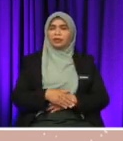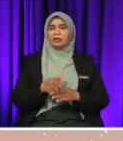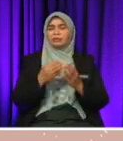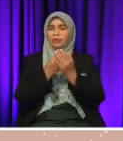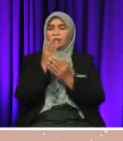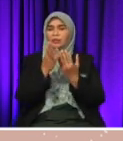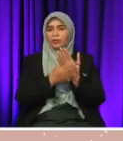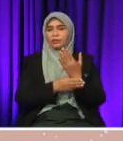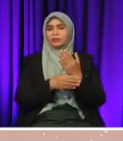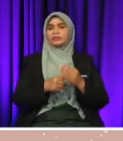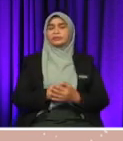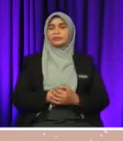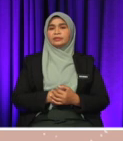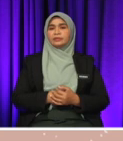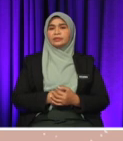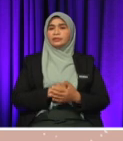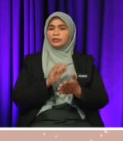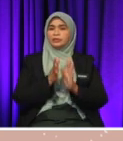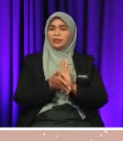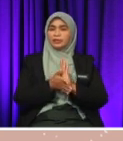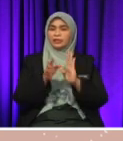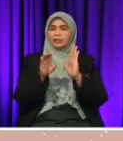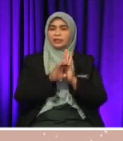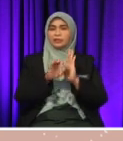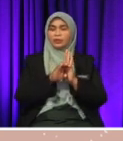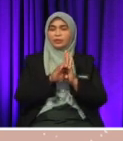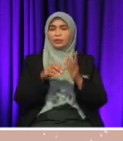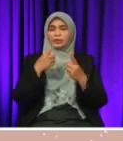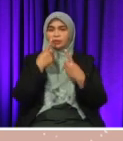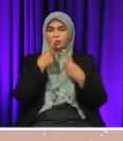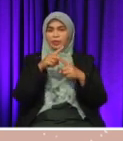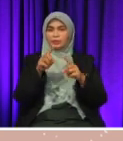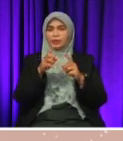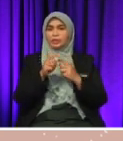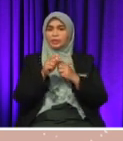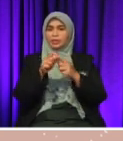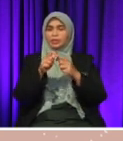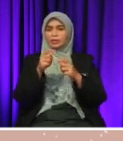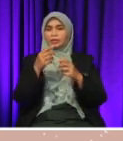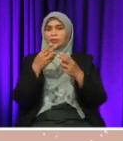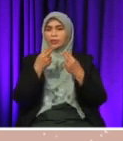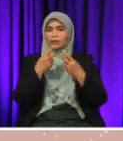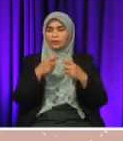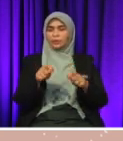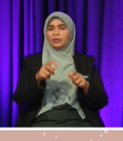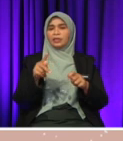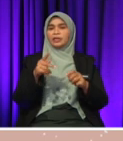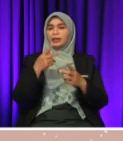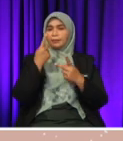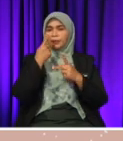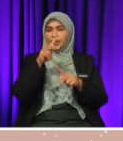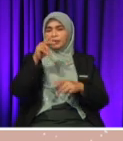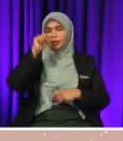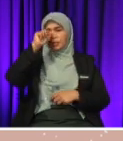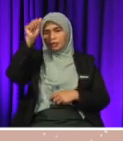ibadah salat ini kepada Tuhan jadi contoh jawaban ketaatan menunaikan perintah Tuhan ketaatan ini